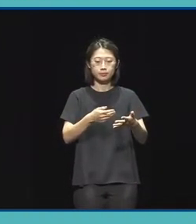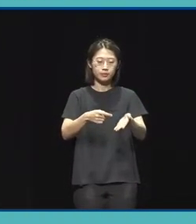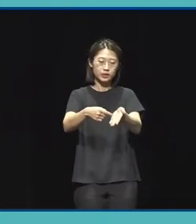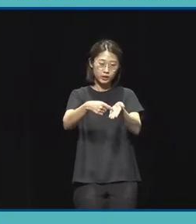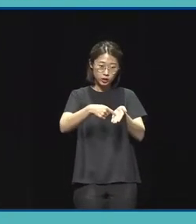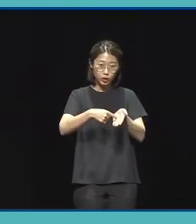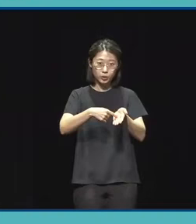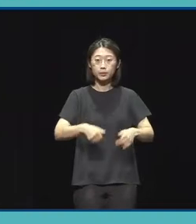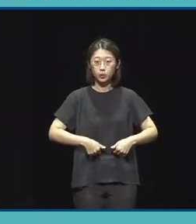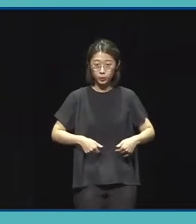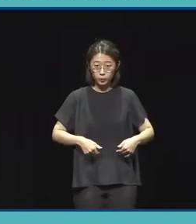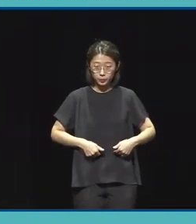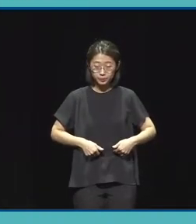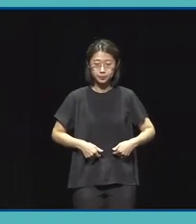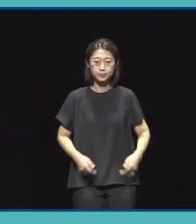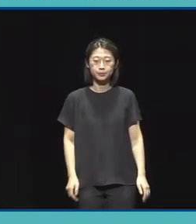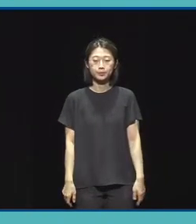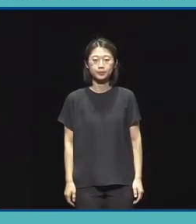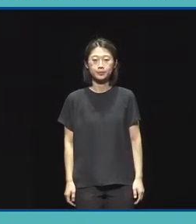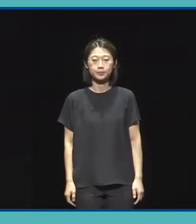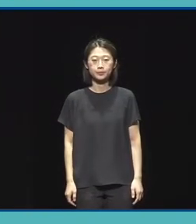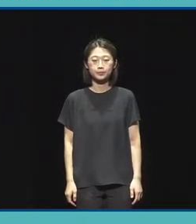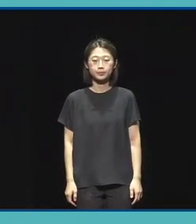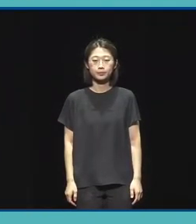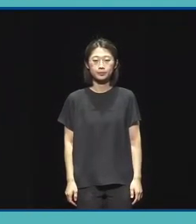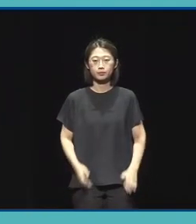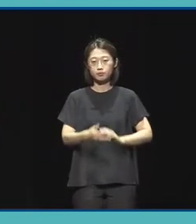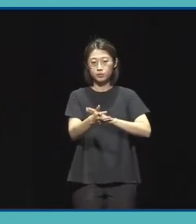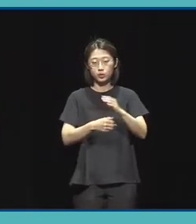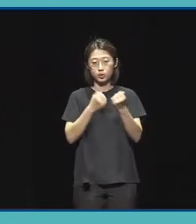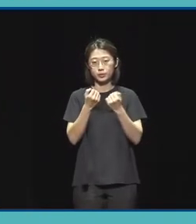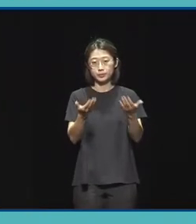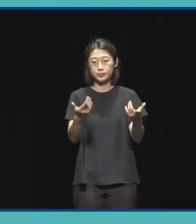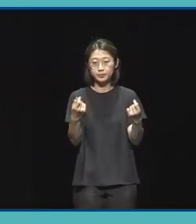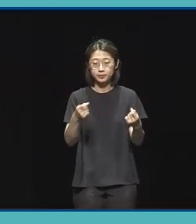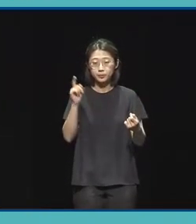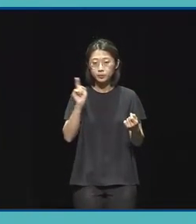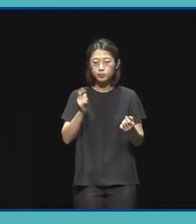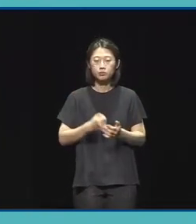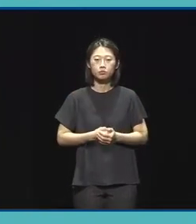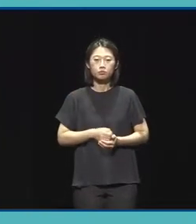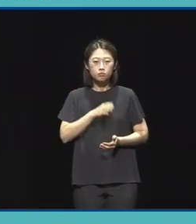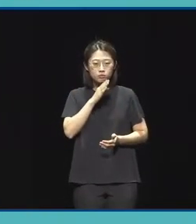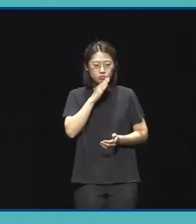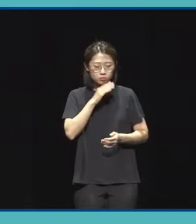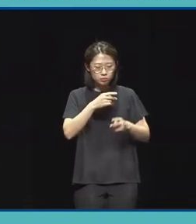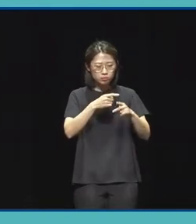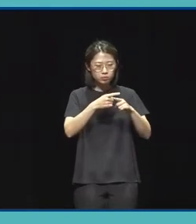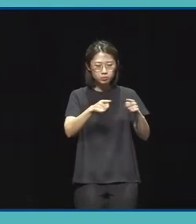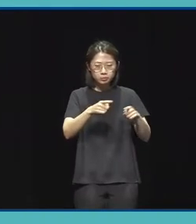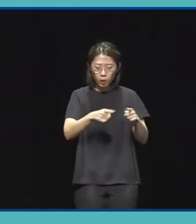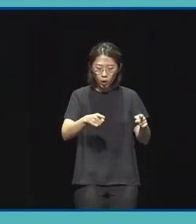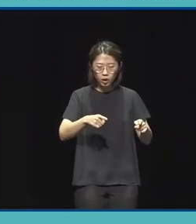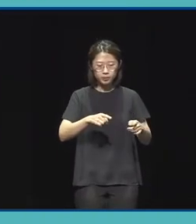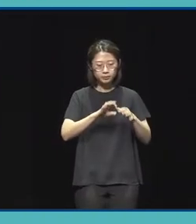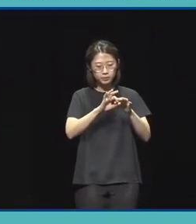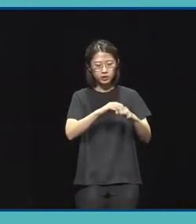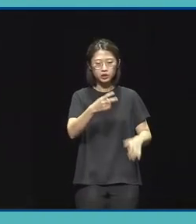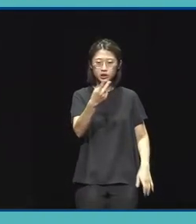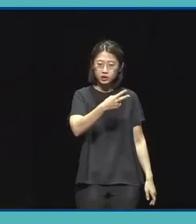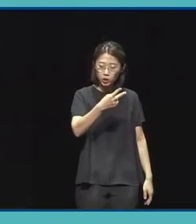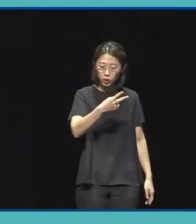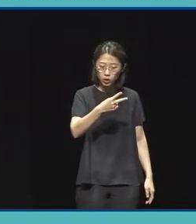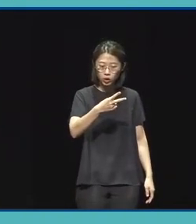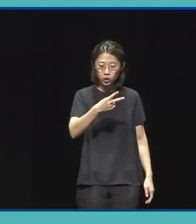지원신청하시길 부탁드리겠습니다 아까도 말씀드린 바와 같이 실현심의 경우는 2천만원 2,500만원